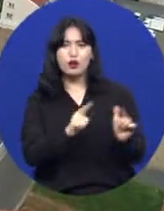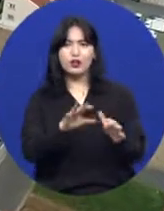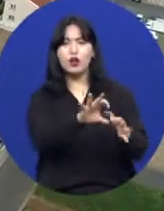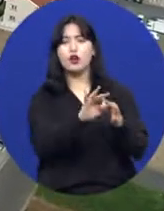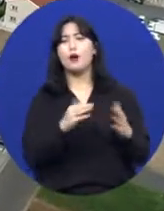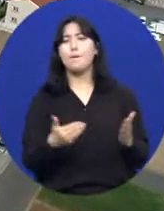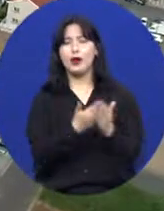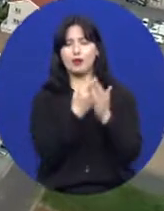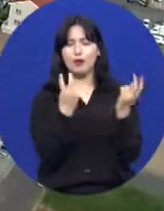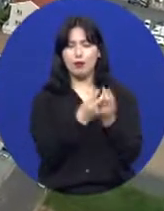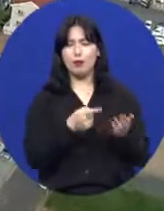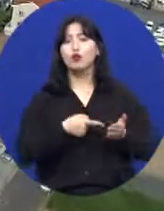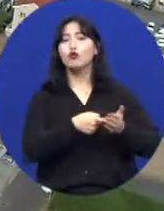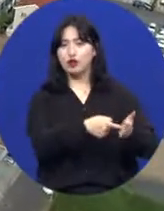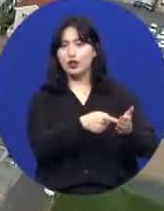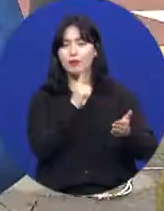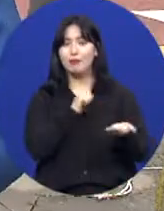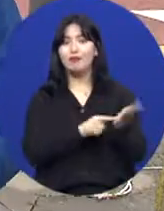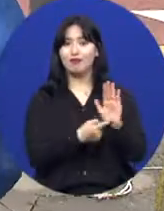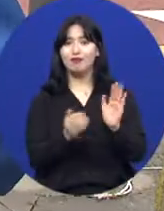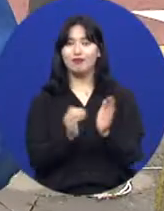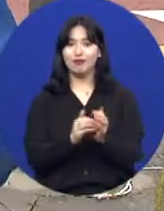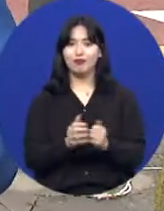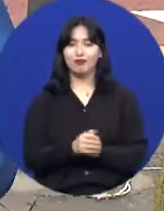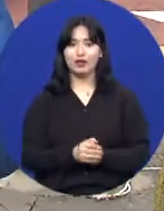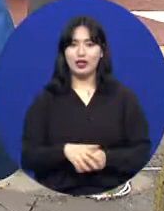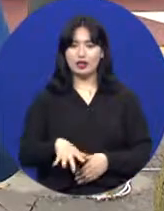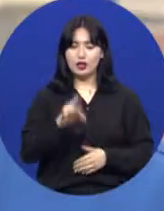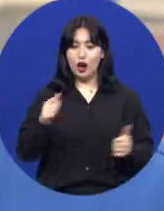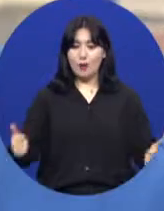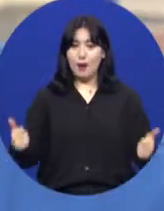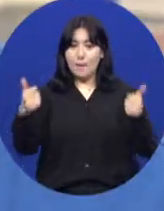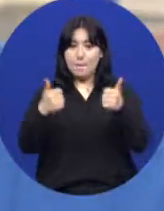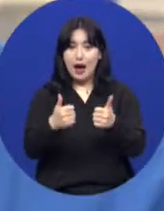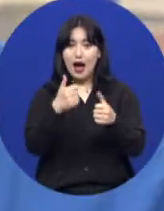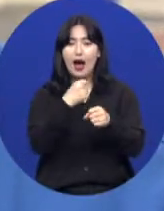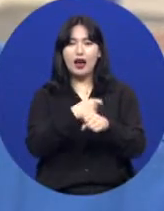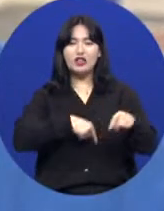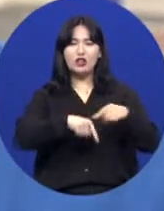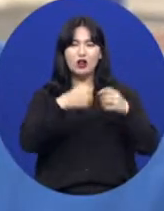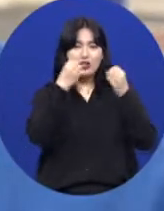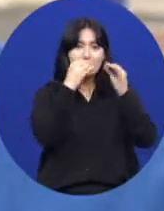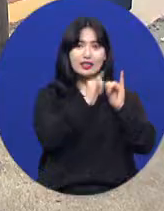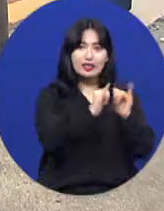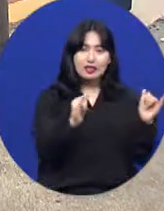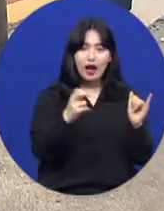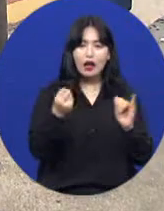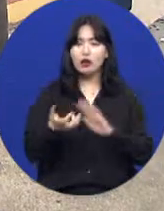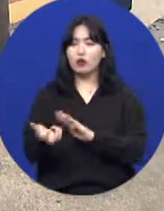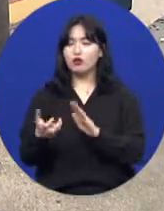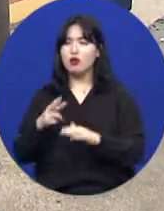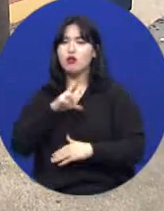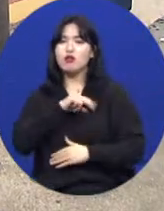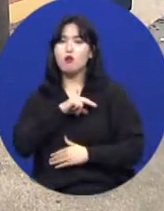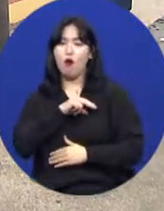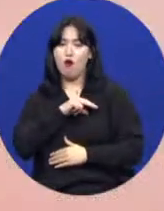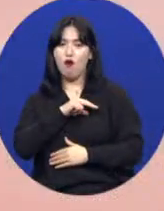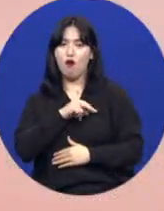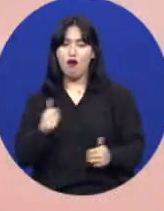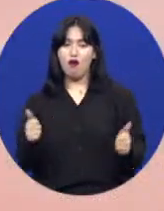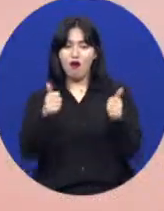방안을 추진하겠다고 밝혔습니다. 처음으로 맞대결을 펼치는 정치 신인과 전직 도의원 가운데